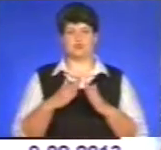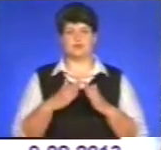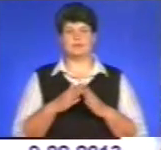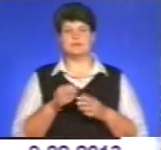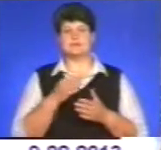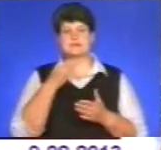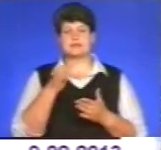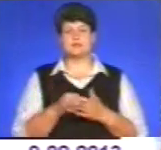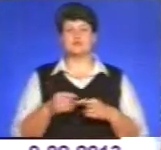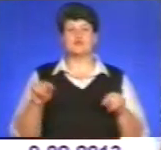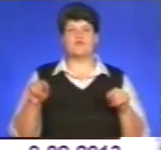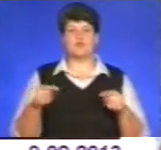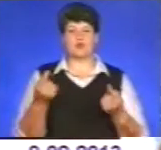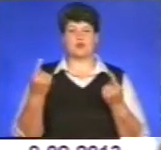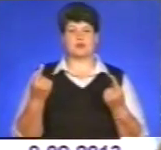скажімо, як